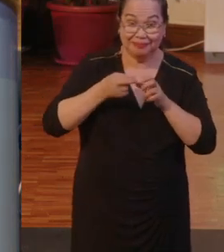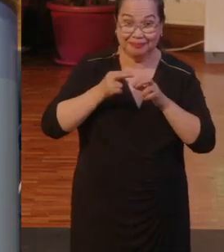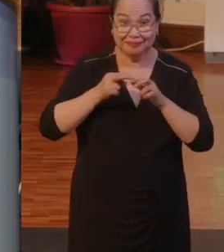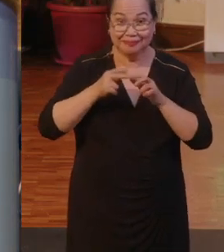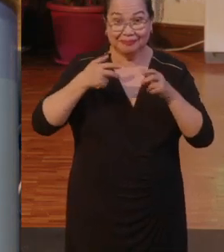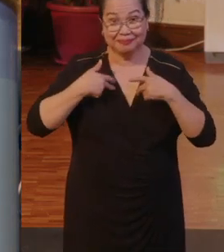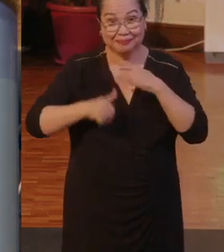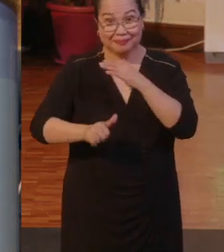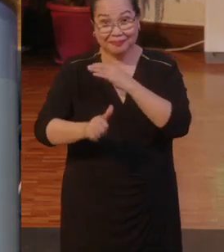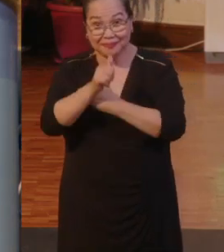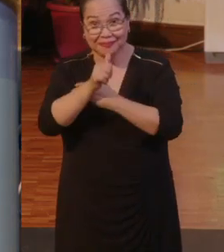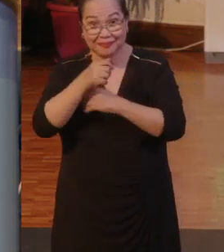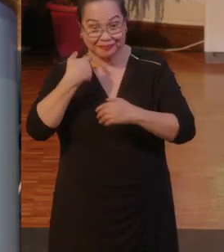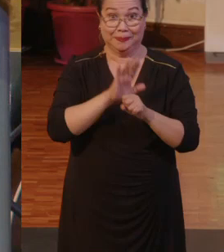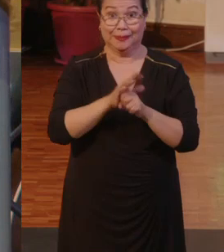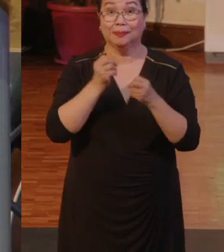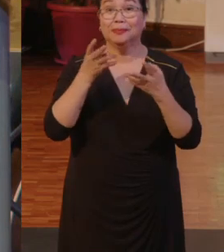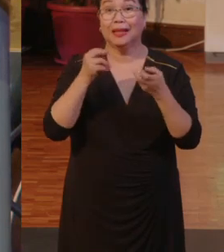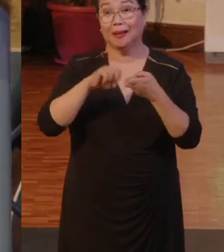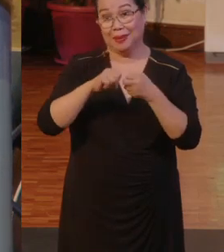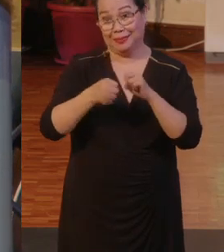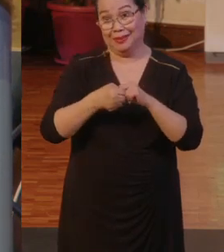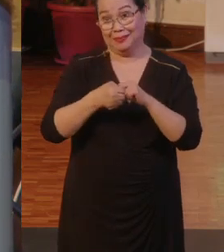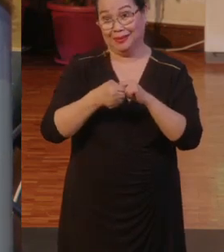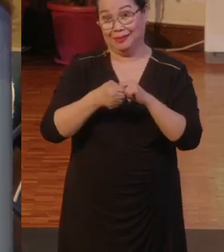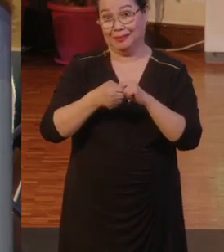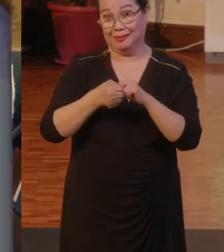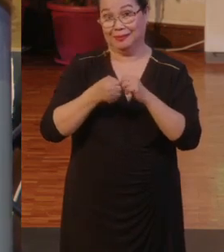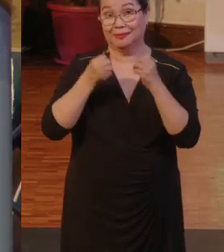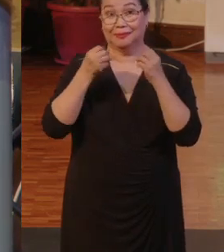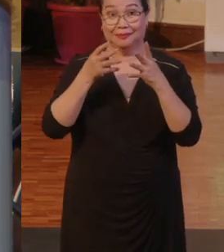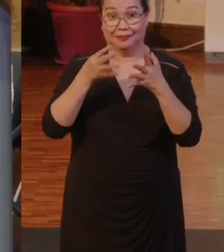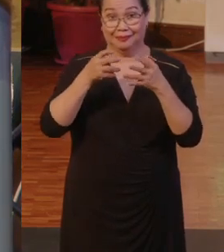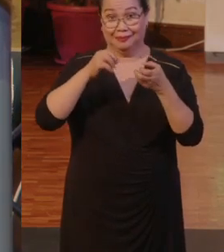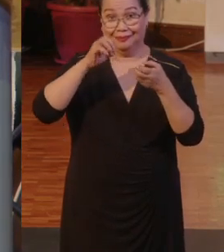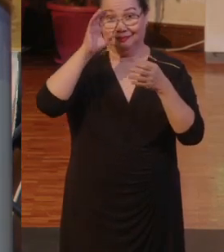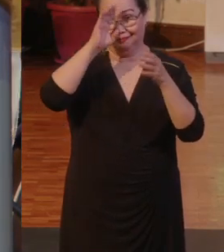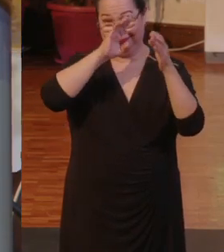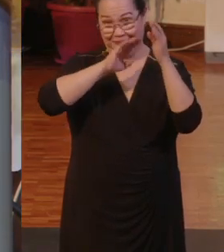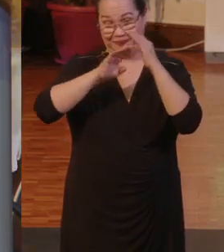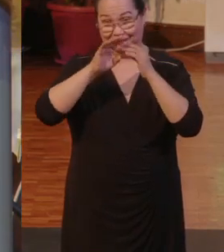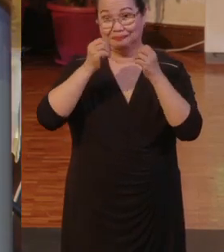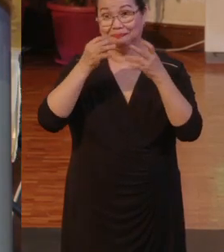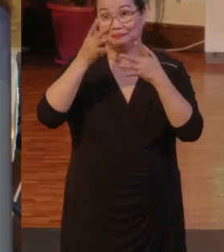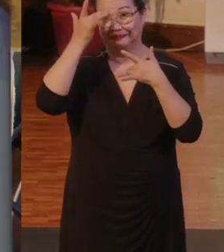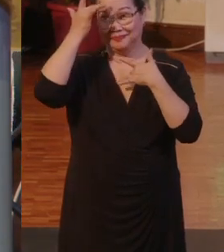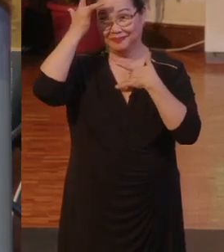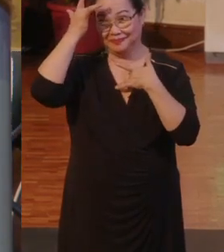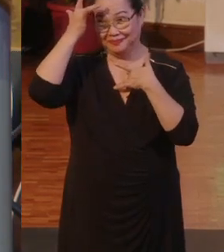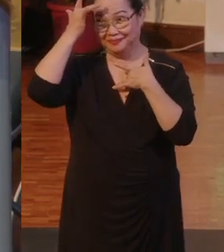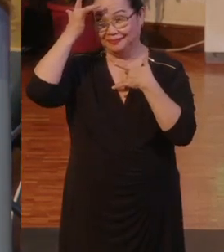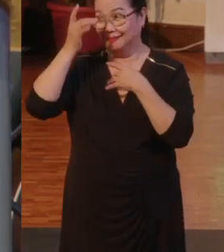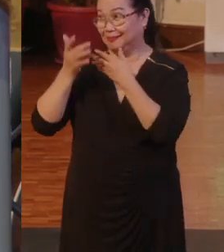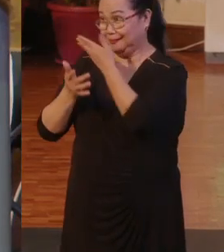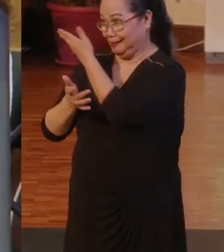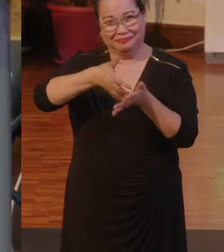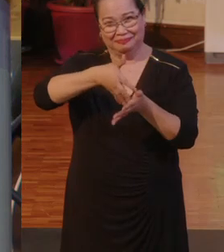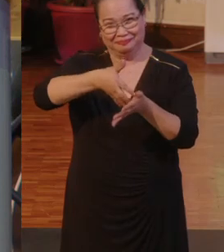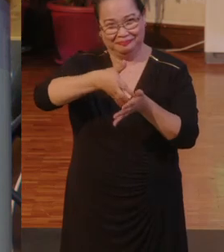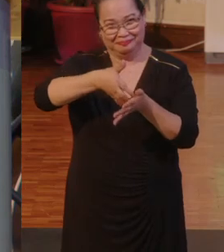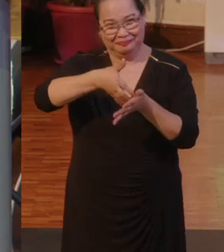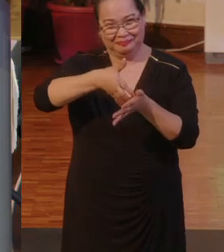out before you, the two kings of the Amorites, si Og at si Sihon. It was not by your sword or by your